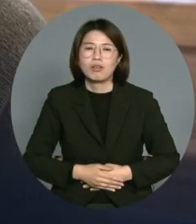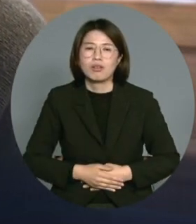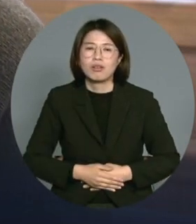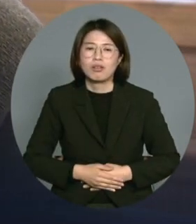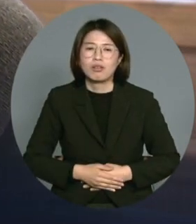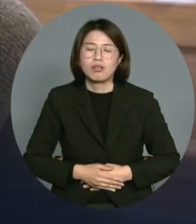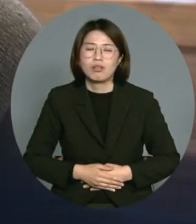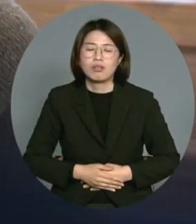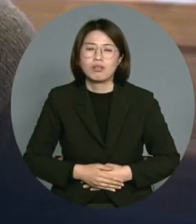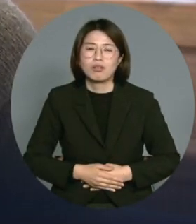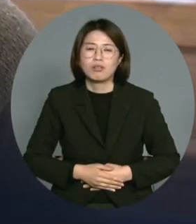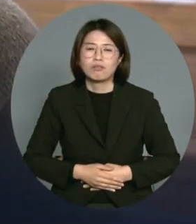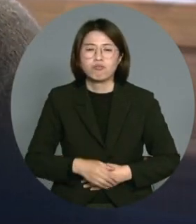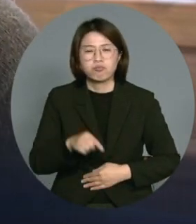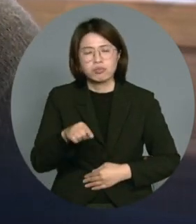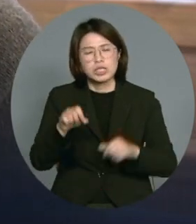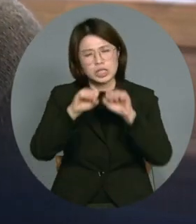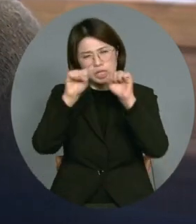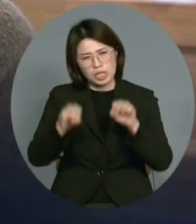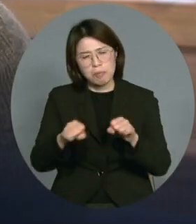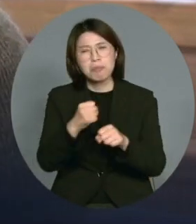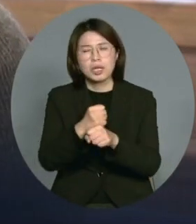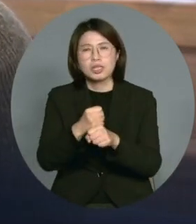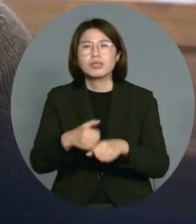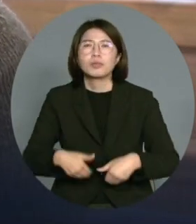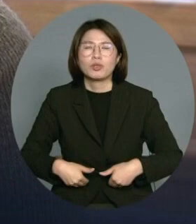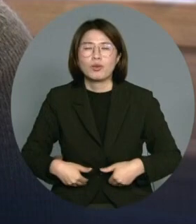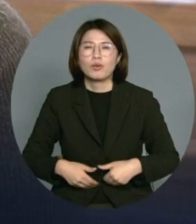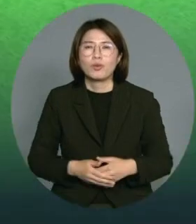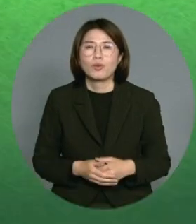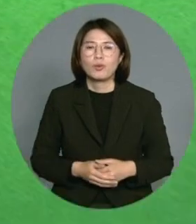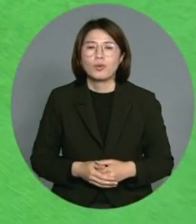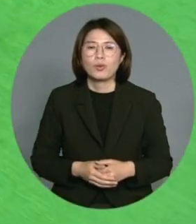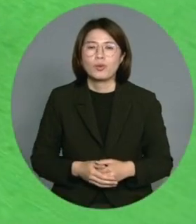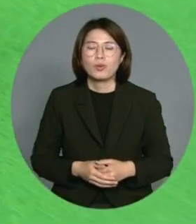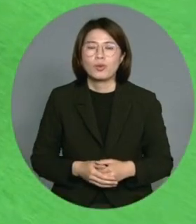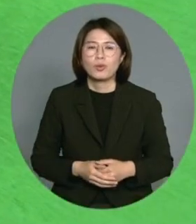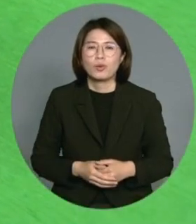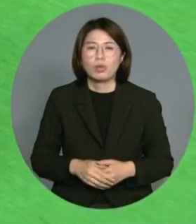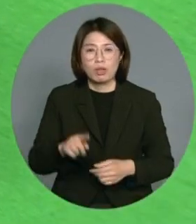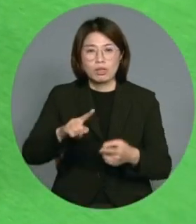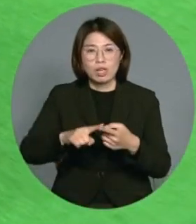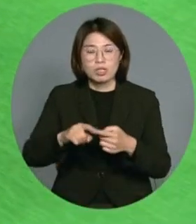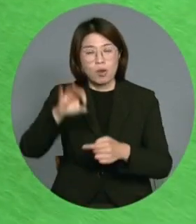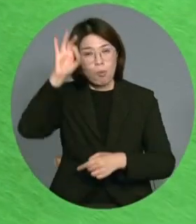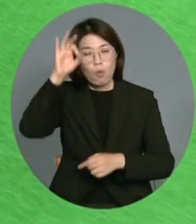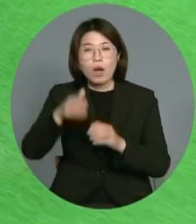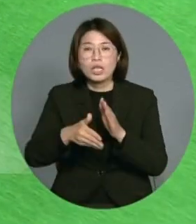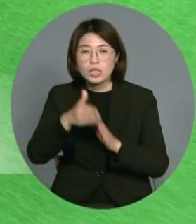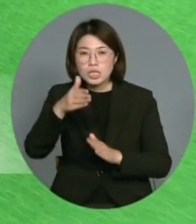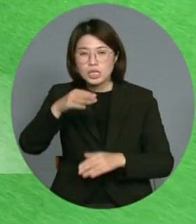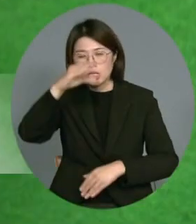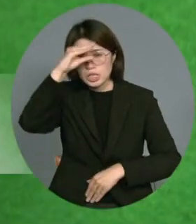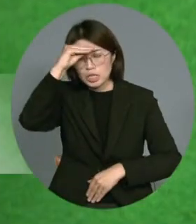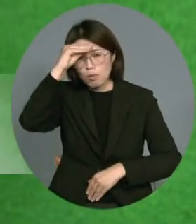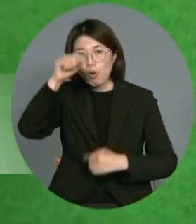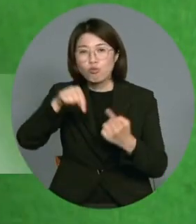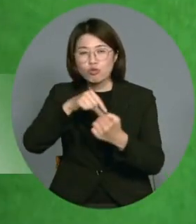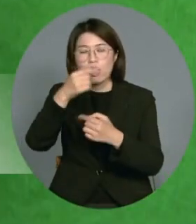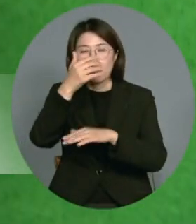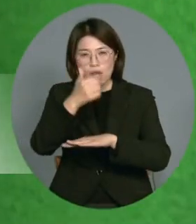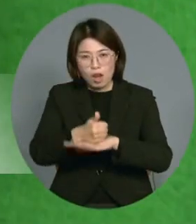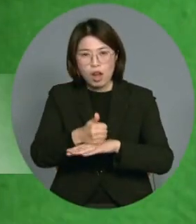그러니까 그것을 말 그대로 시스템으로 만들어야 할 것 같고. 이에 대해 포항시는 시범 운영 결과를